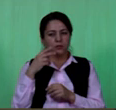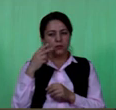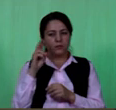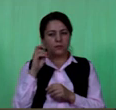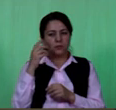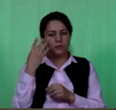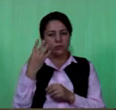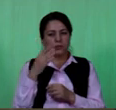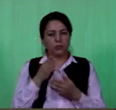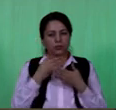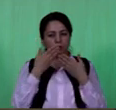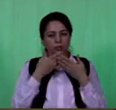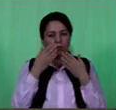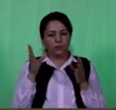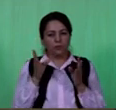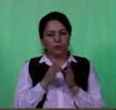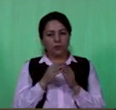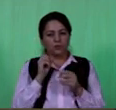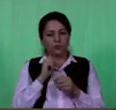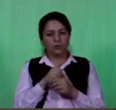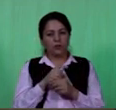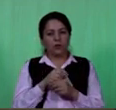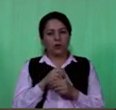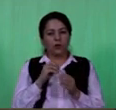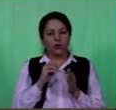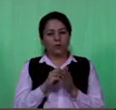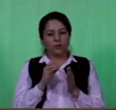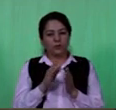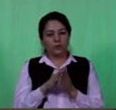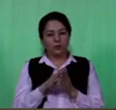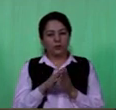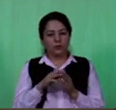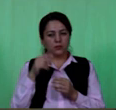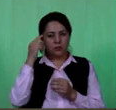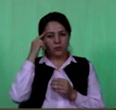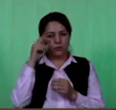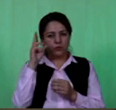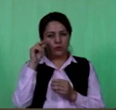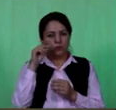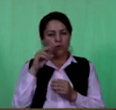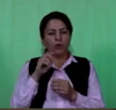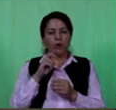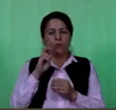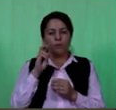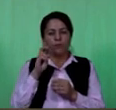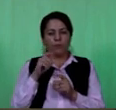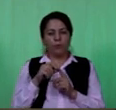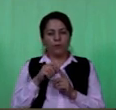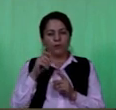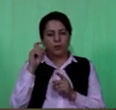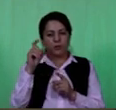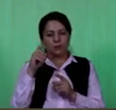читаем вместе задания обозначьте задуманное число буквой x составьте